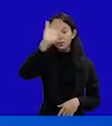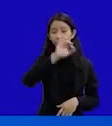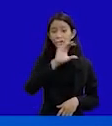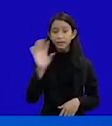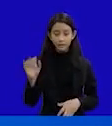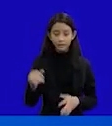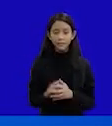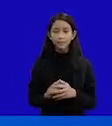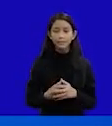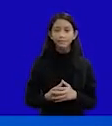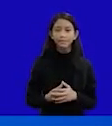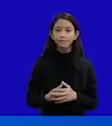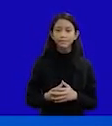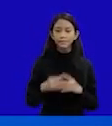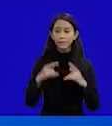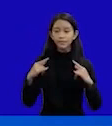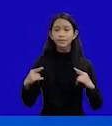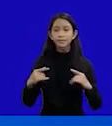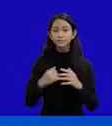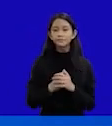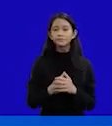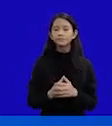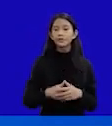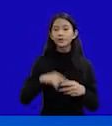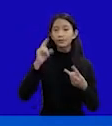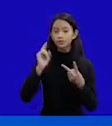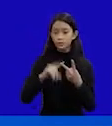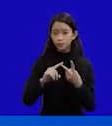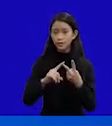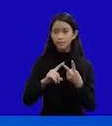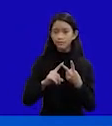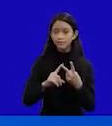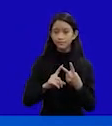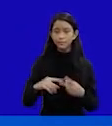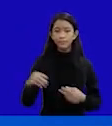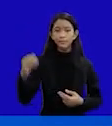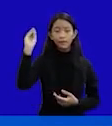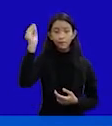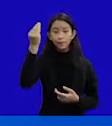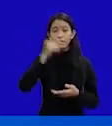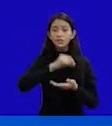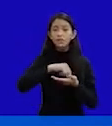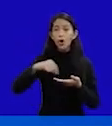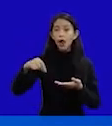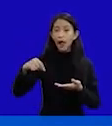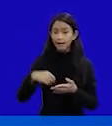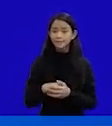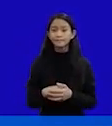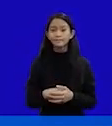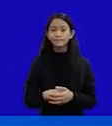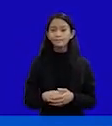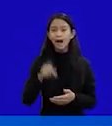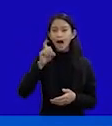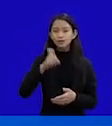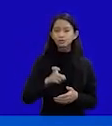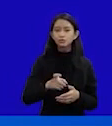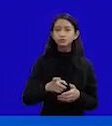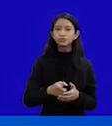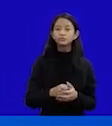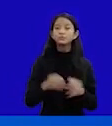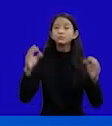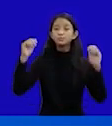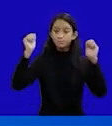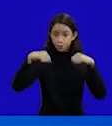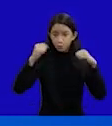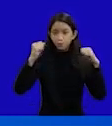Kanwil atau kantor Kemenag yang kedua adalah kepala sekolah harus menyetujui dan